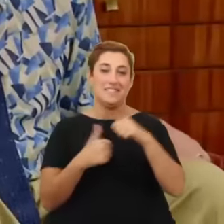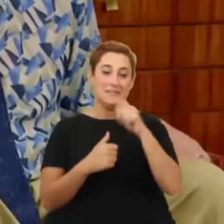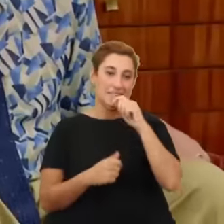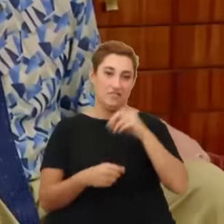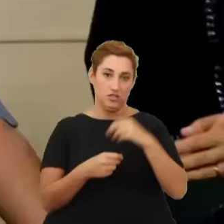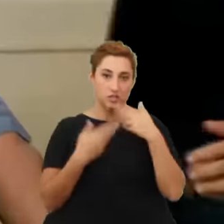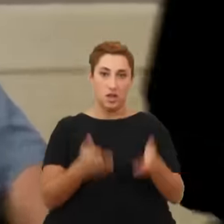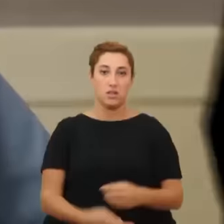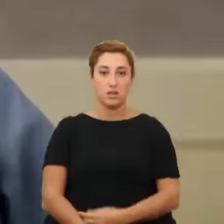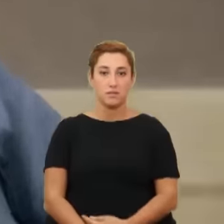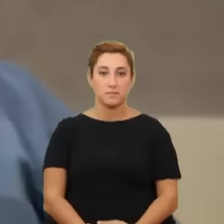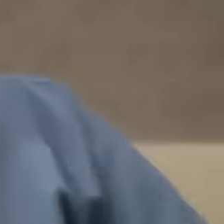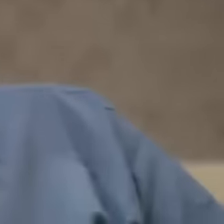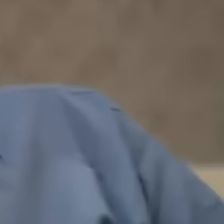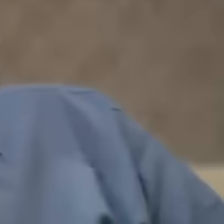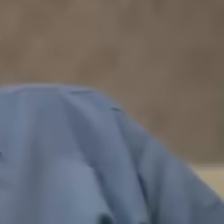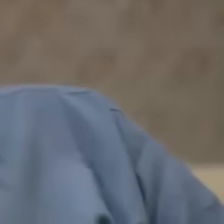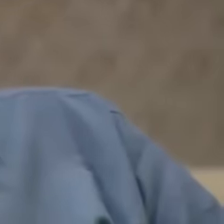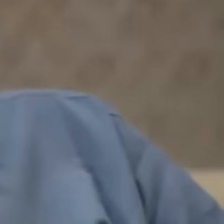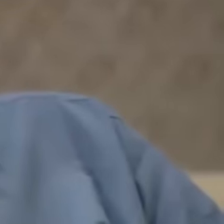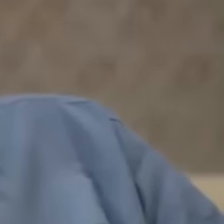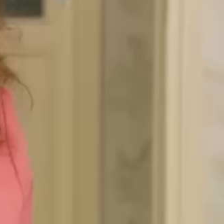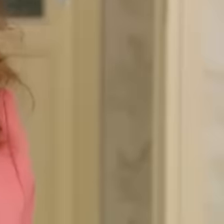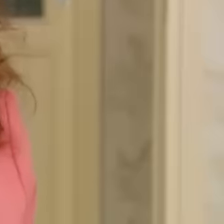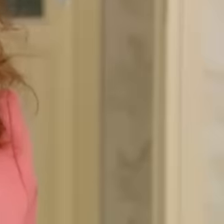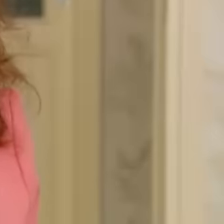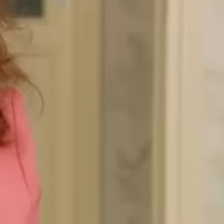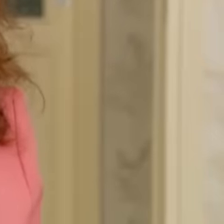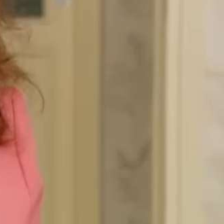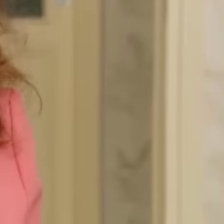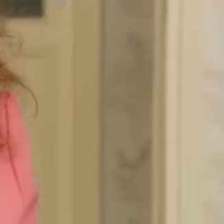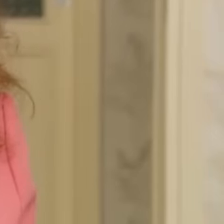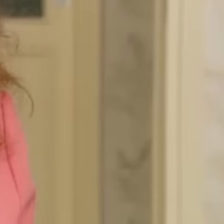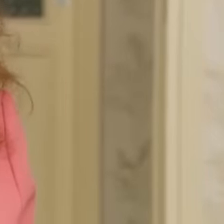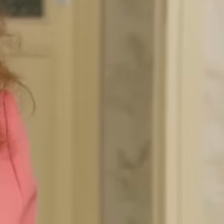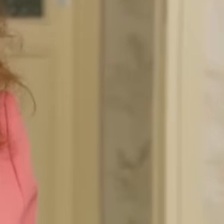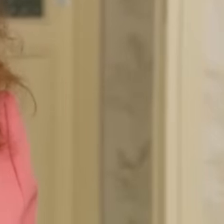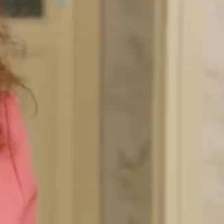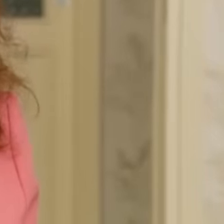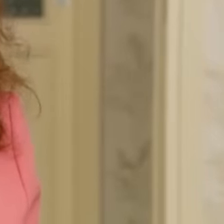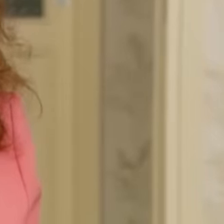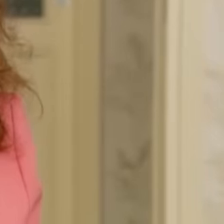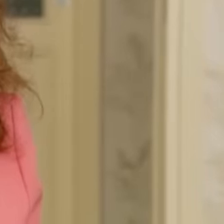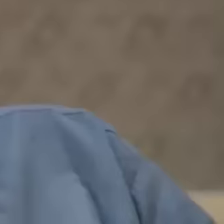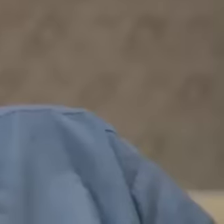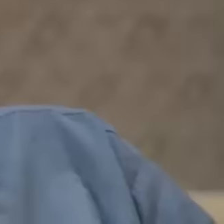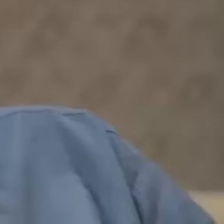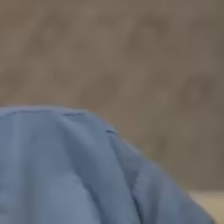istemeye geldik. Fehmi'nin kaşlar kalkıp gözler büyüdü. Gülden ve Nazlı pür dikkat tepkisini